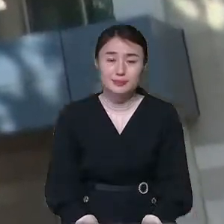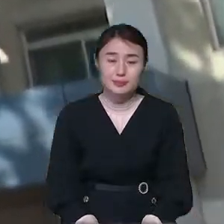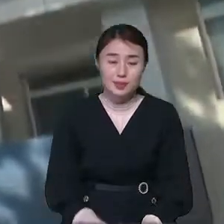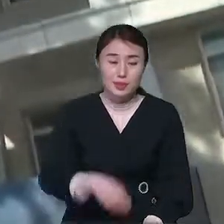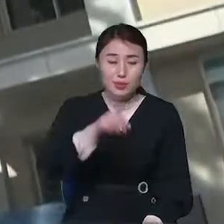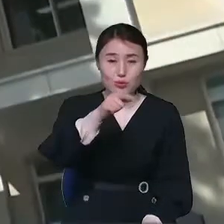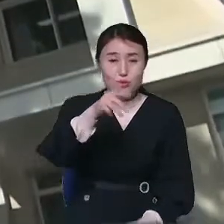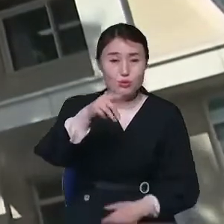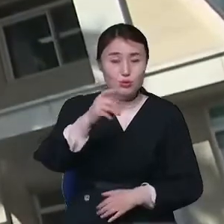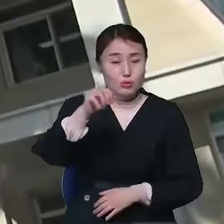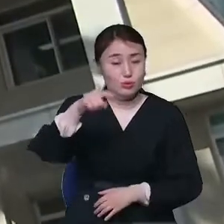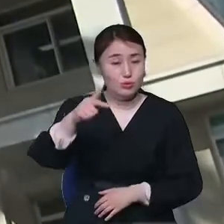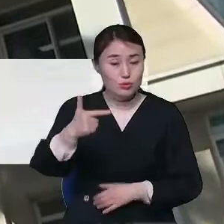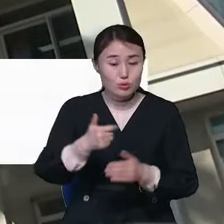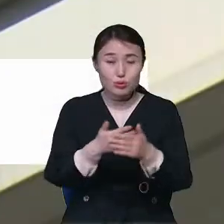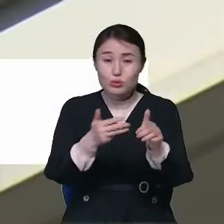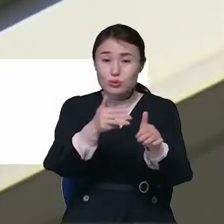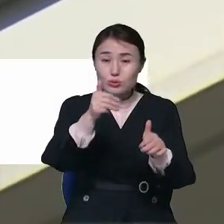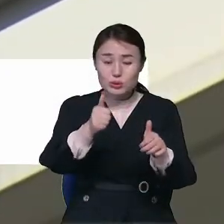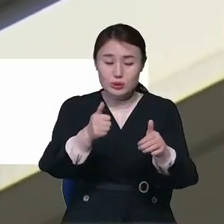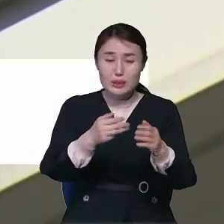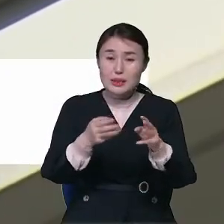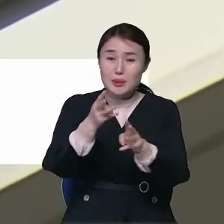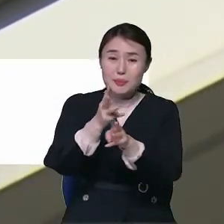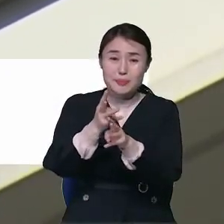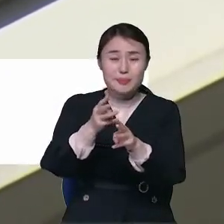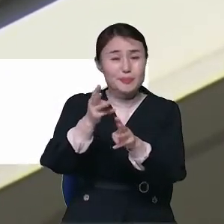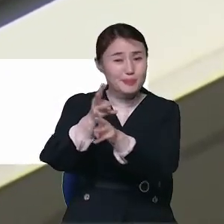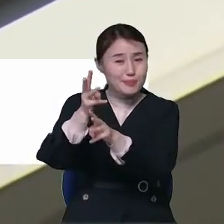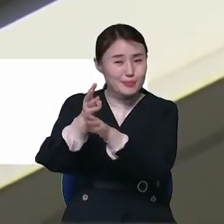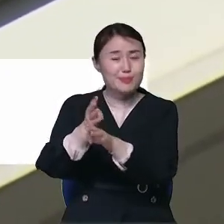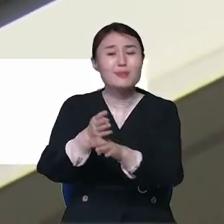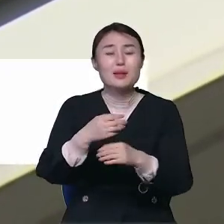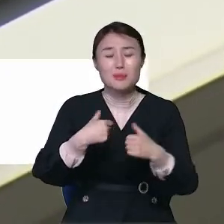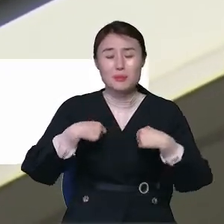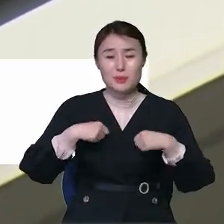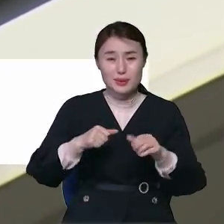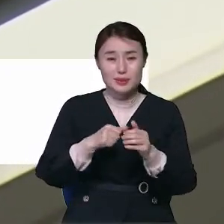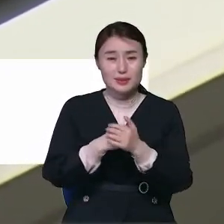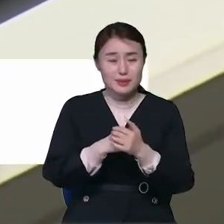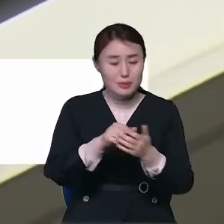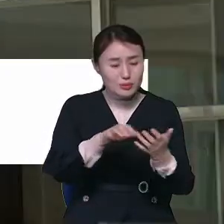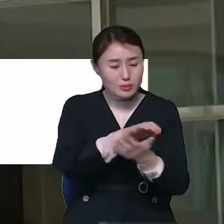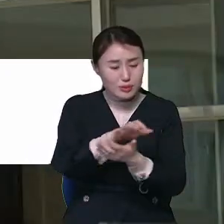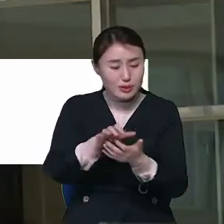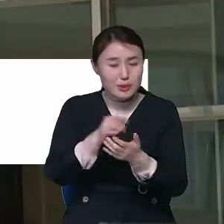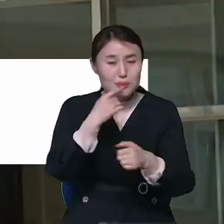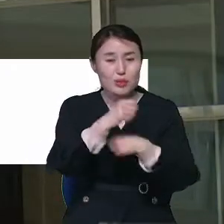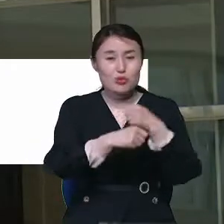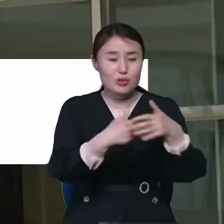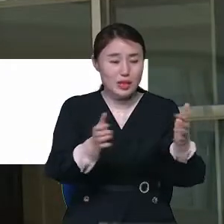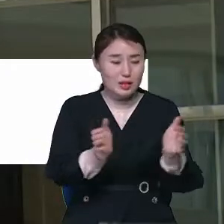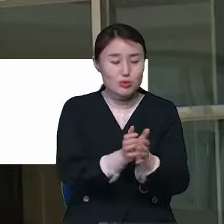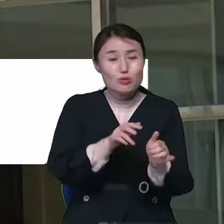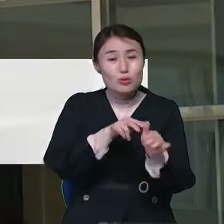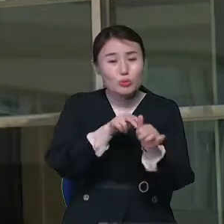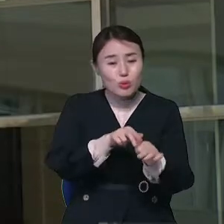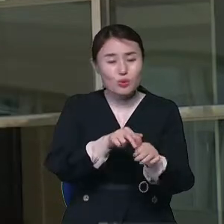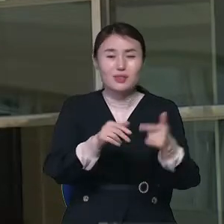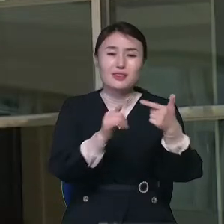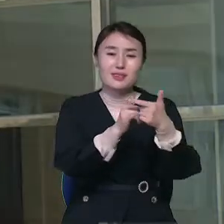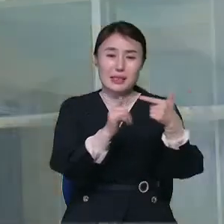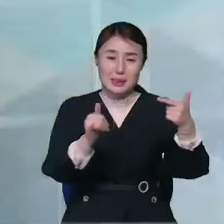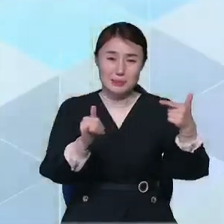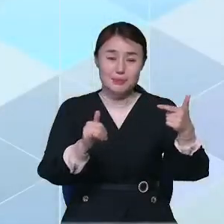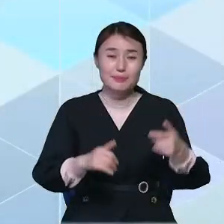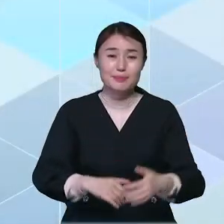구충 군수가 3선 도전을 포기한 화순군 무주공산 을 노리고 선거전에 뛰어든 더불어 민주당 소속 예비후보 만 6명